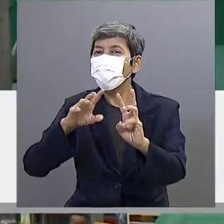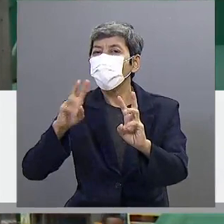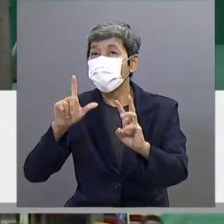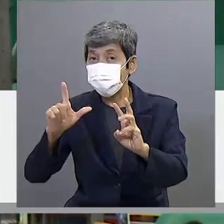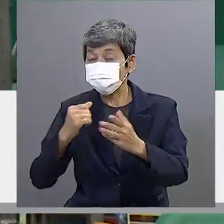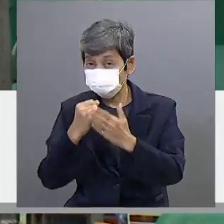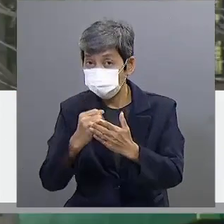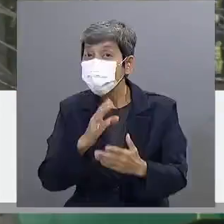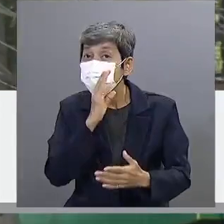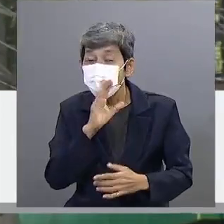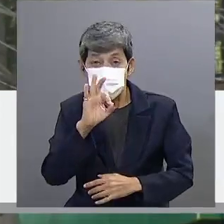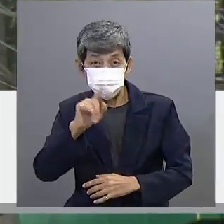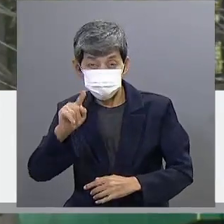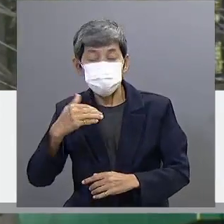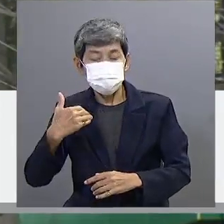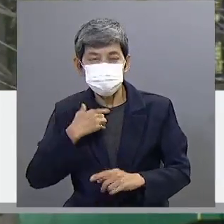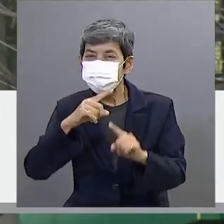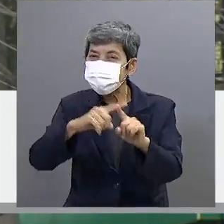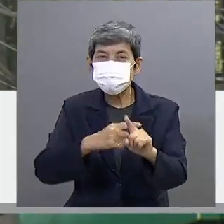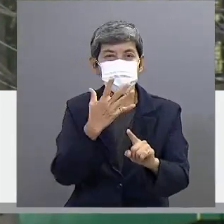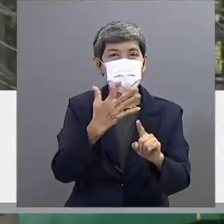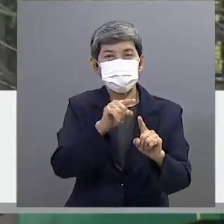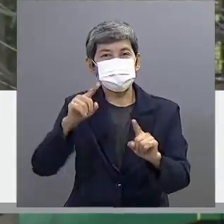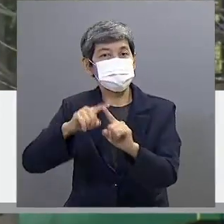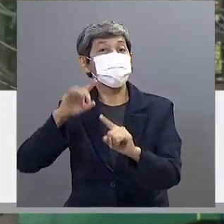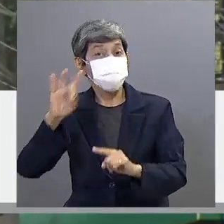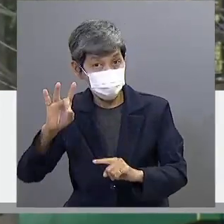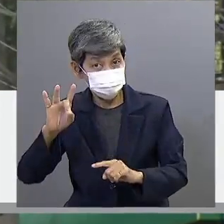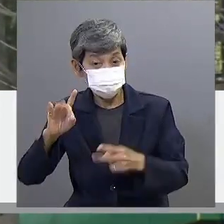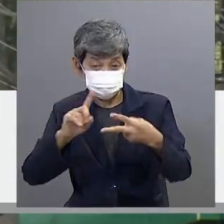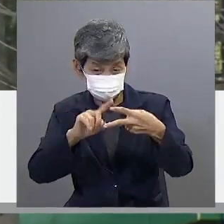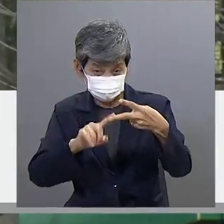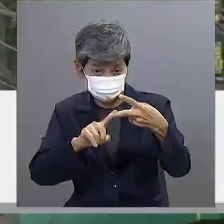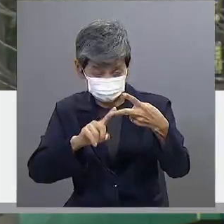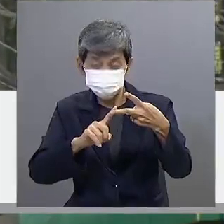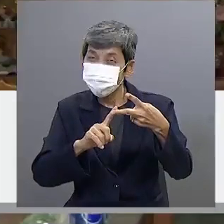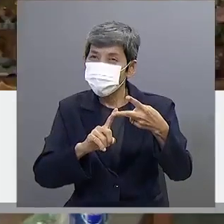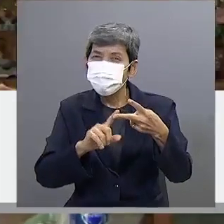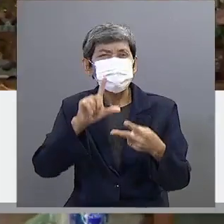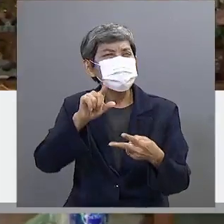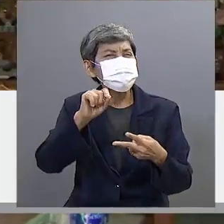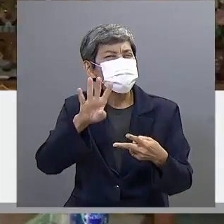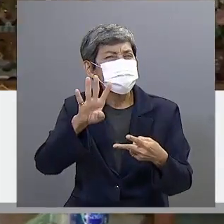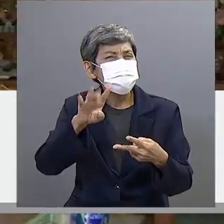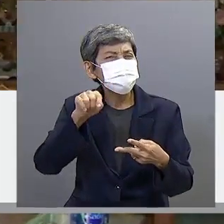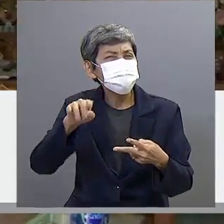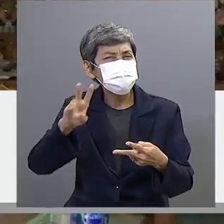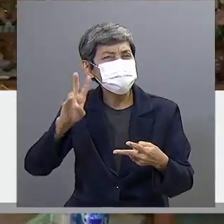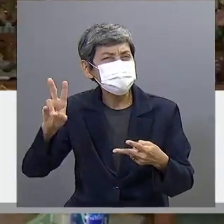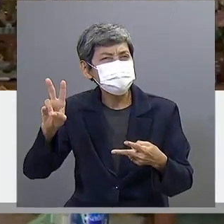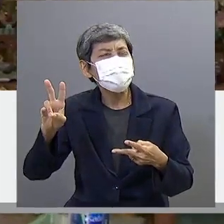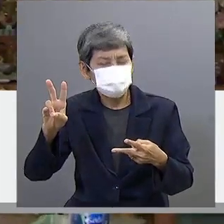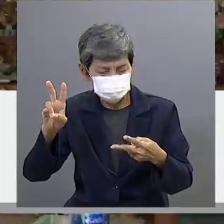ถ้าเป็น ST 1งวดเดือนพฤษภาคมถึงสิงหาคมที่ผ่านมาอยู่ที่24.7 7สตางค์ต่อหน่วย